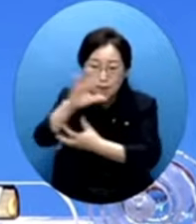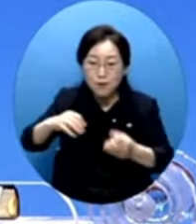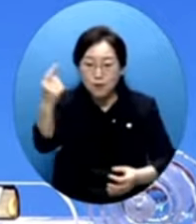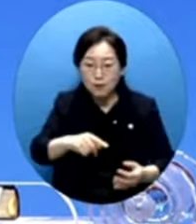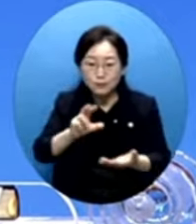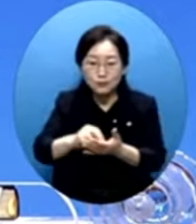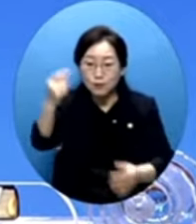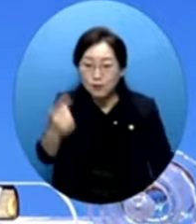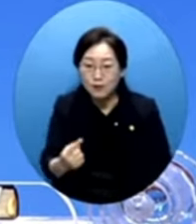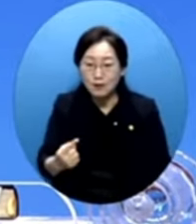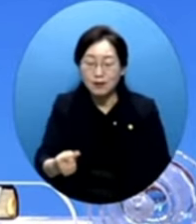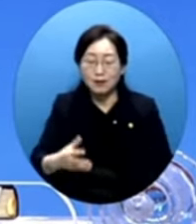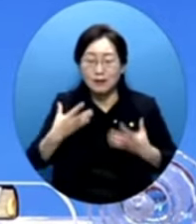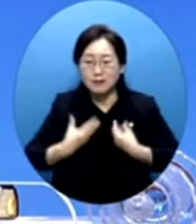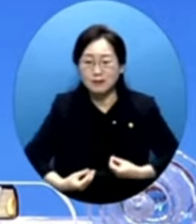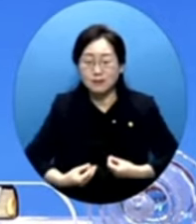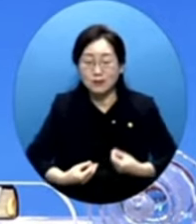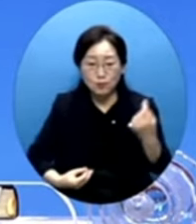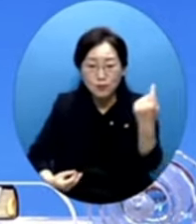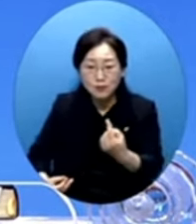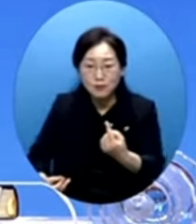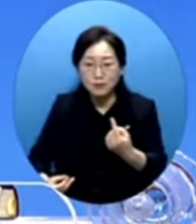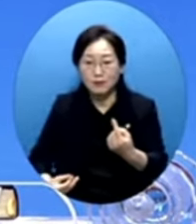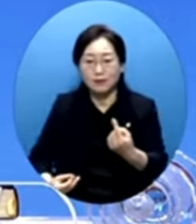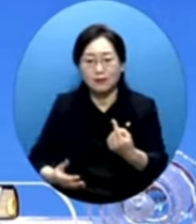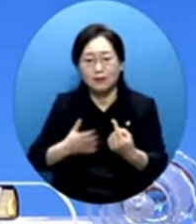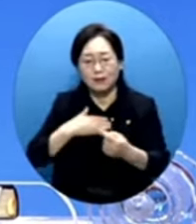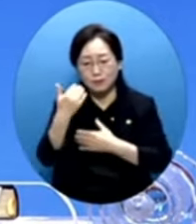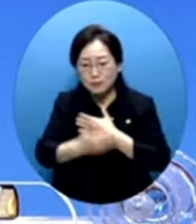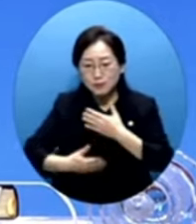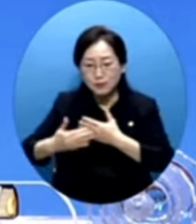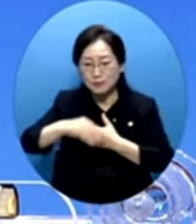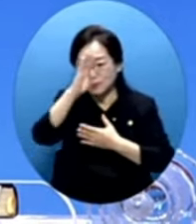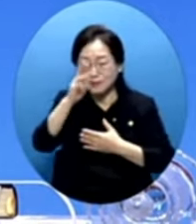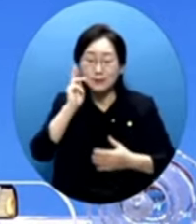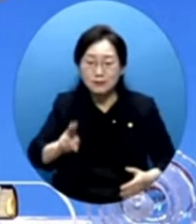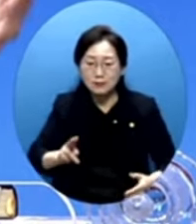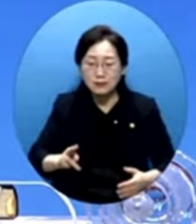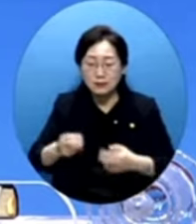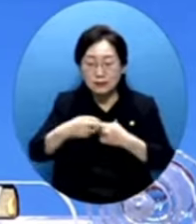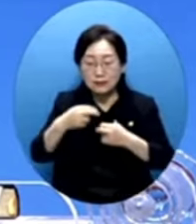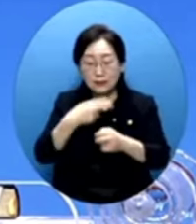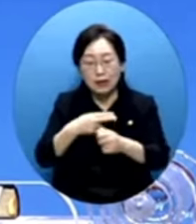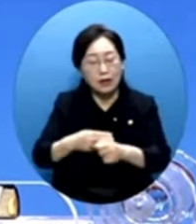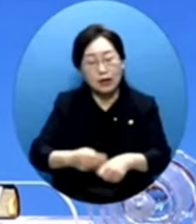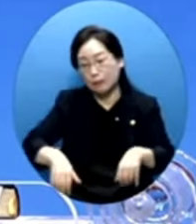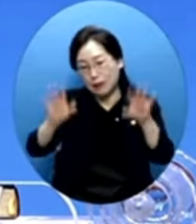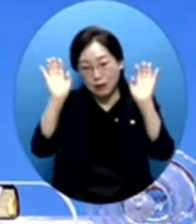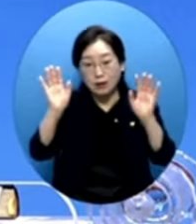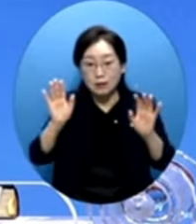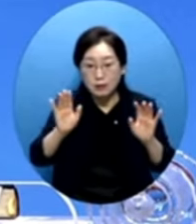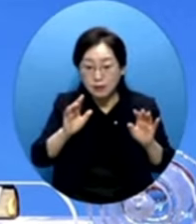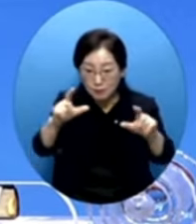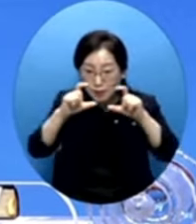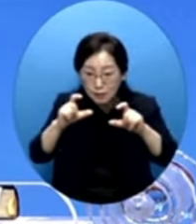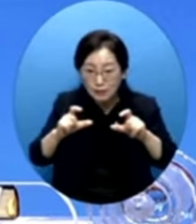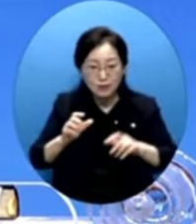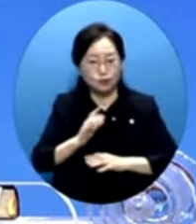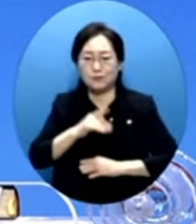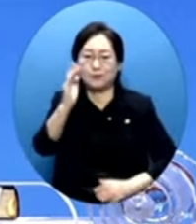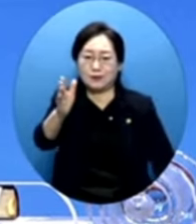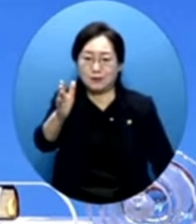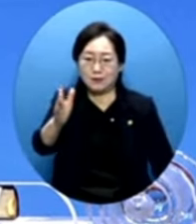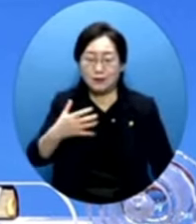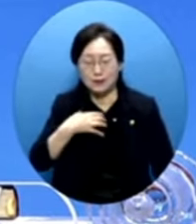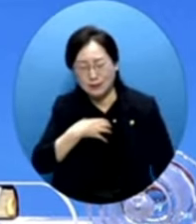문제가 다가와도 절망적인 순간이 다가와도 내에 병이 걸려서 의사가 손을 놓았다고 할지라도 두려워하면 안 됩니다